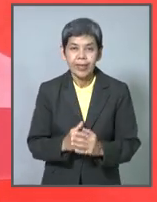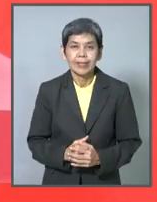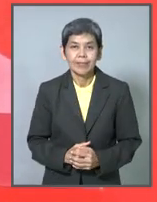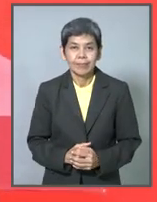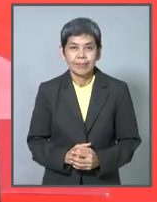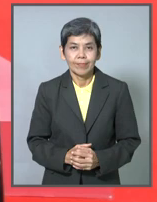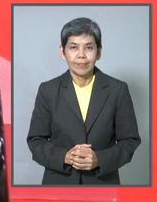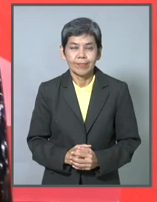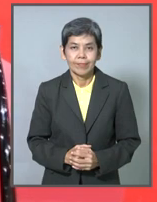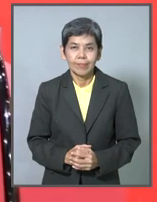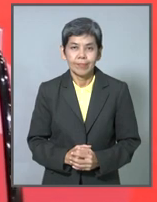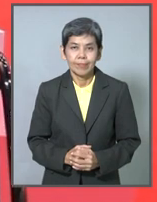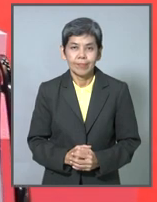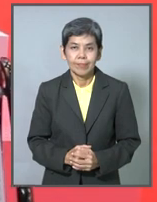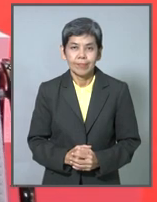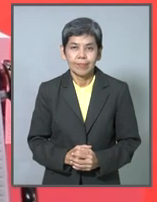ครับ เ